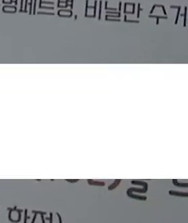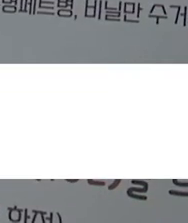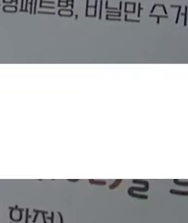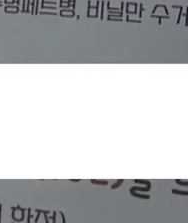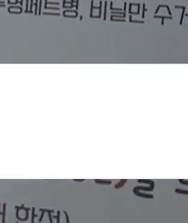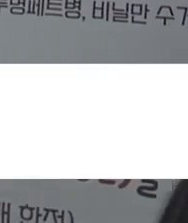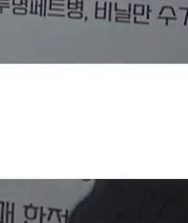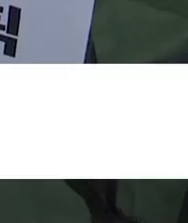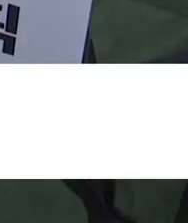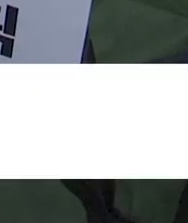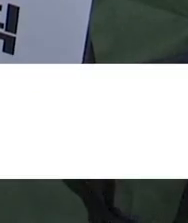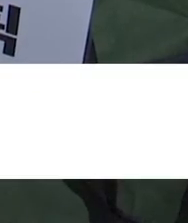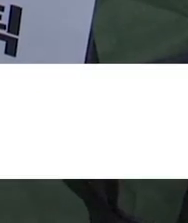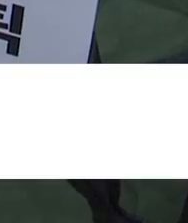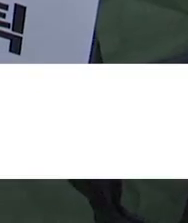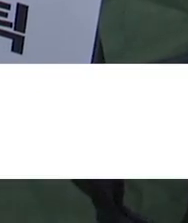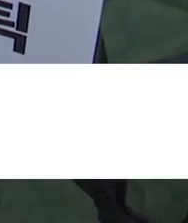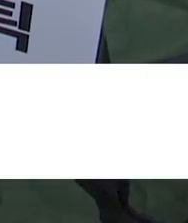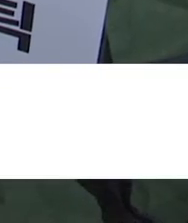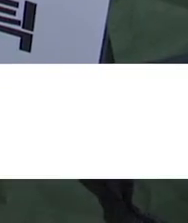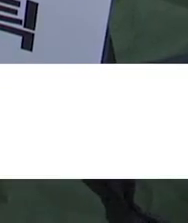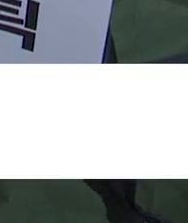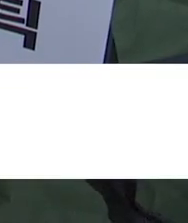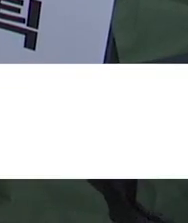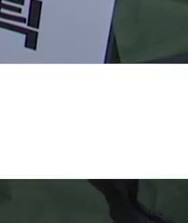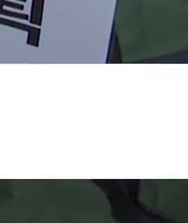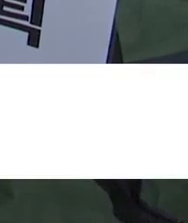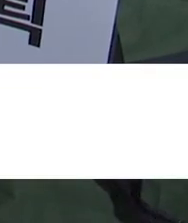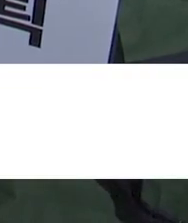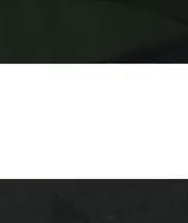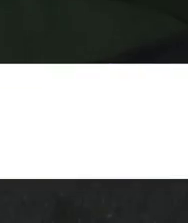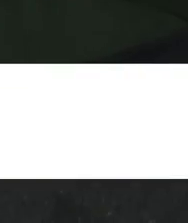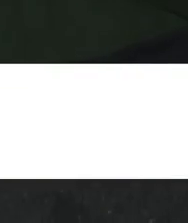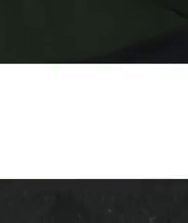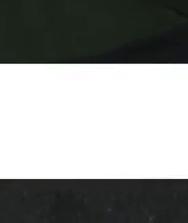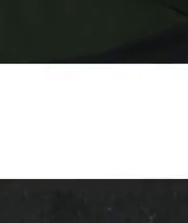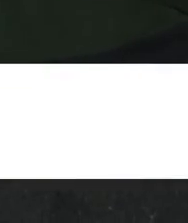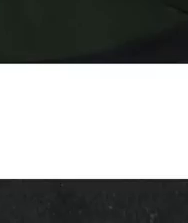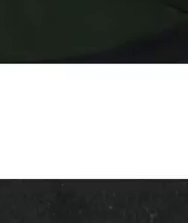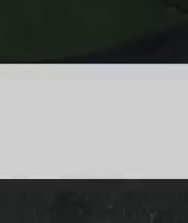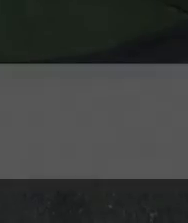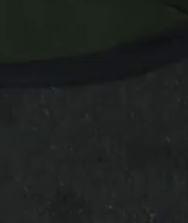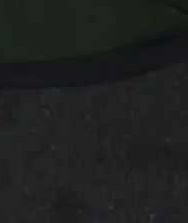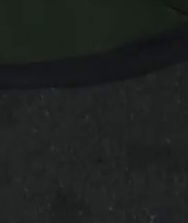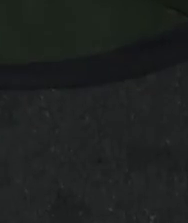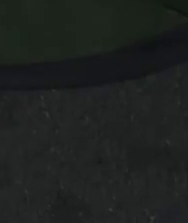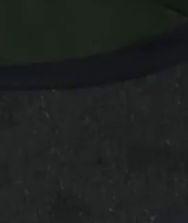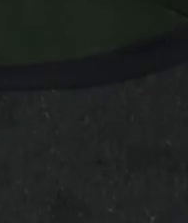화곡 1동 주택가를 대상으로 이동식 아파트형 재활용 분리수거함을 시범 운영합니다.